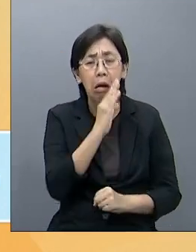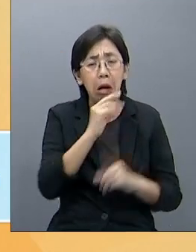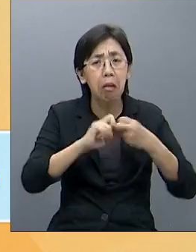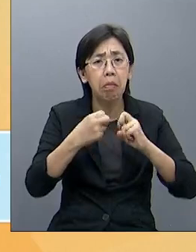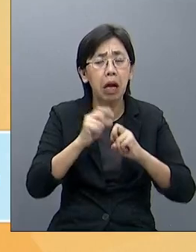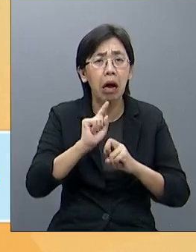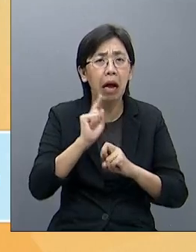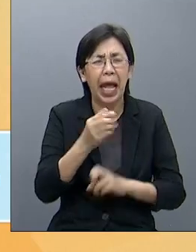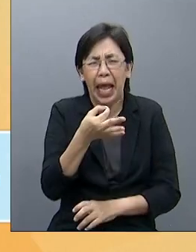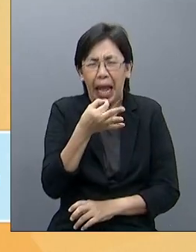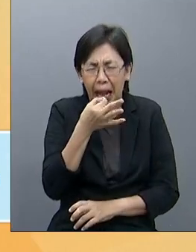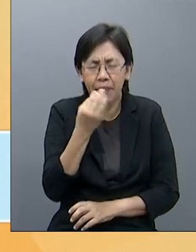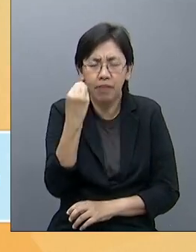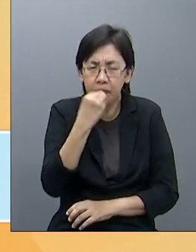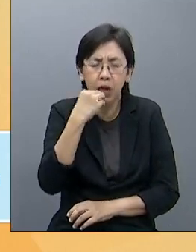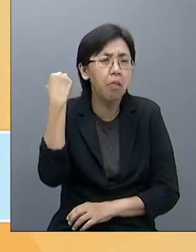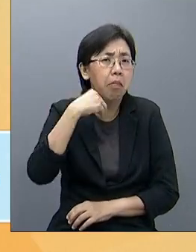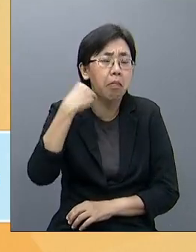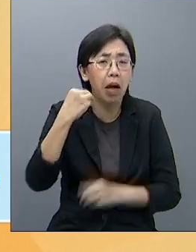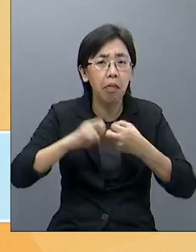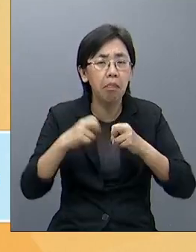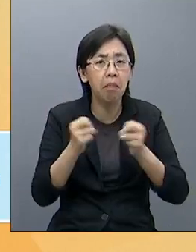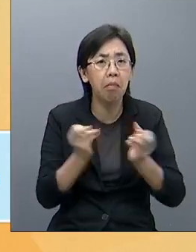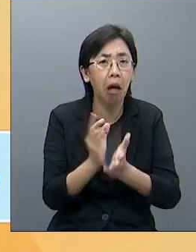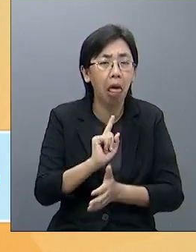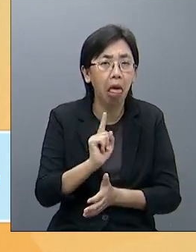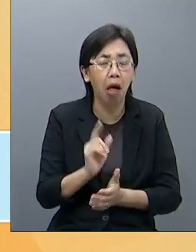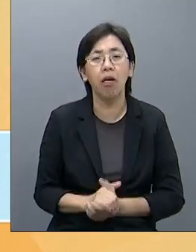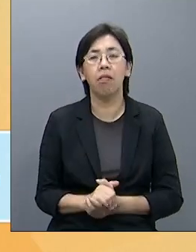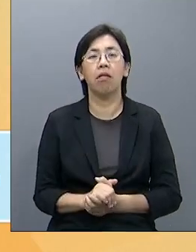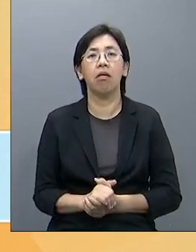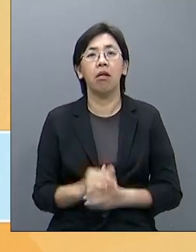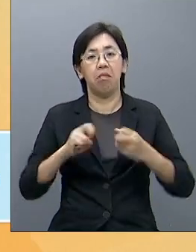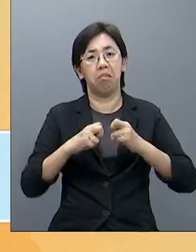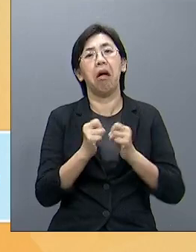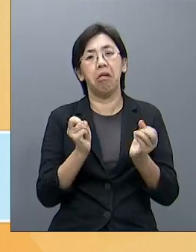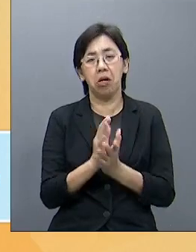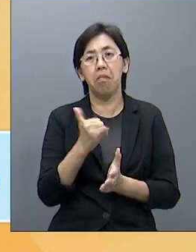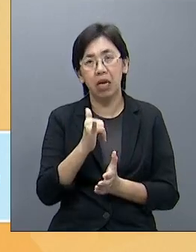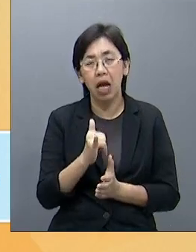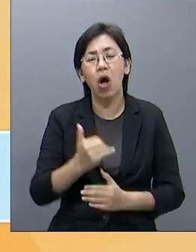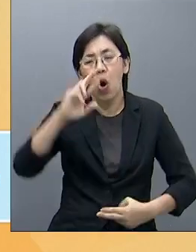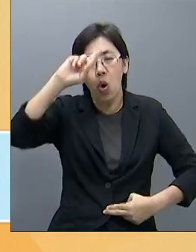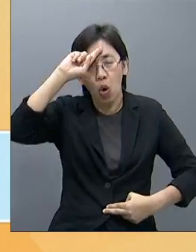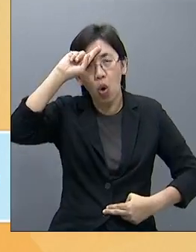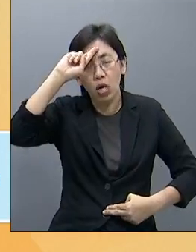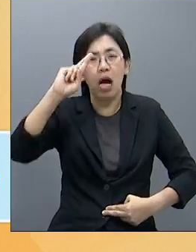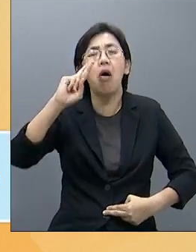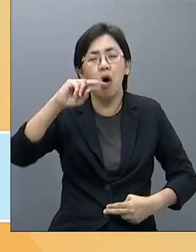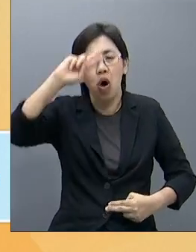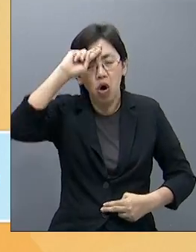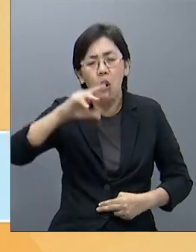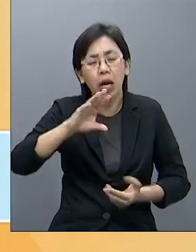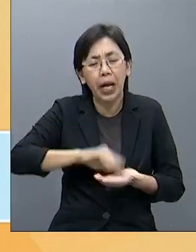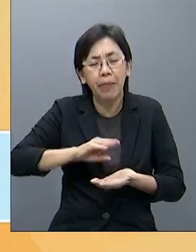อะไรขึบ้างlasสิ่เปล่านี้จะเป็นilleryสู่aced ไมติดต่เรืหลัง